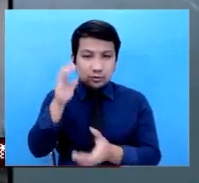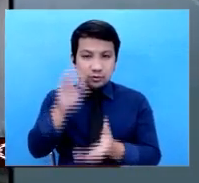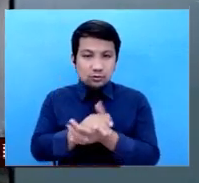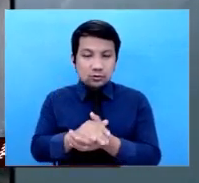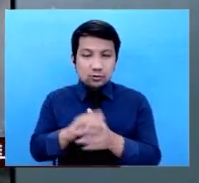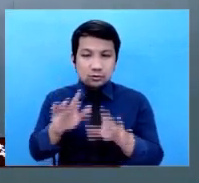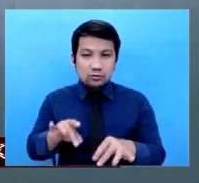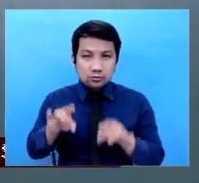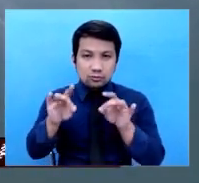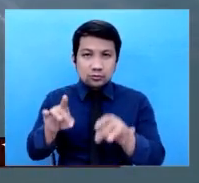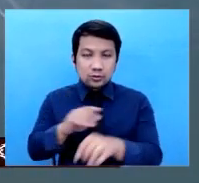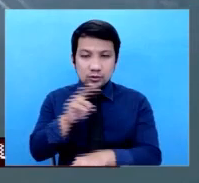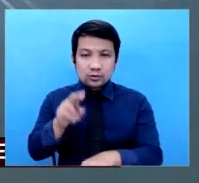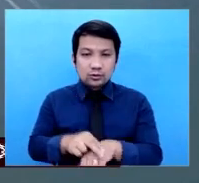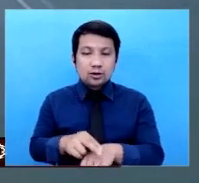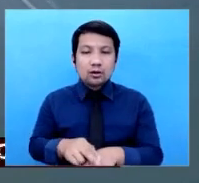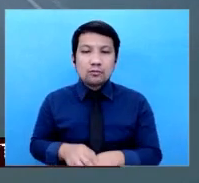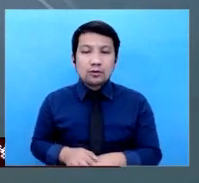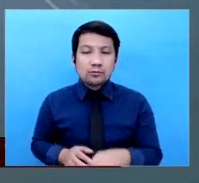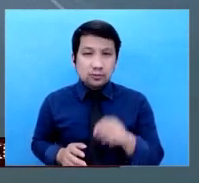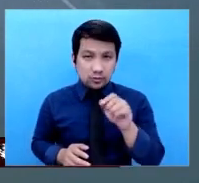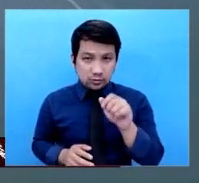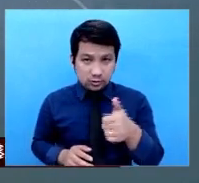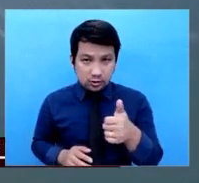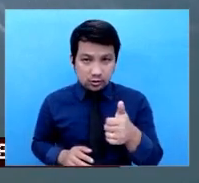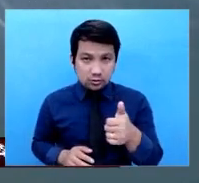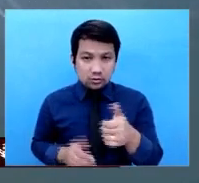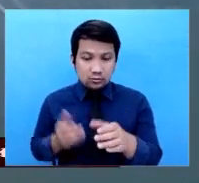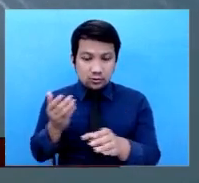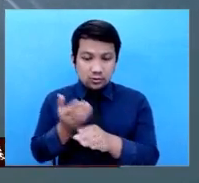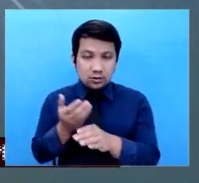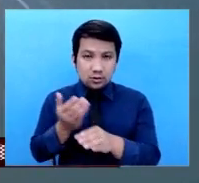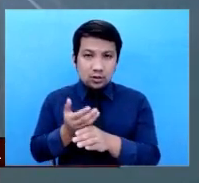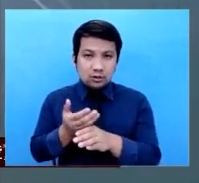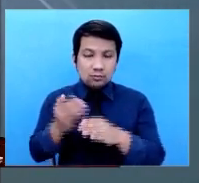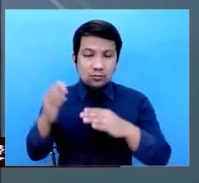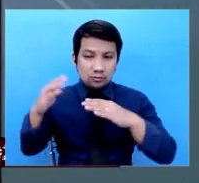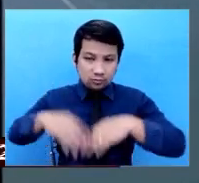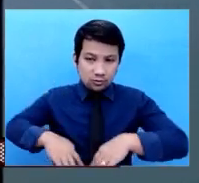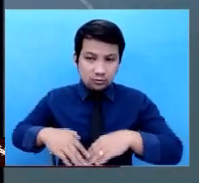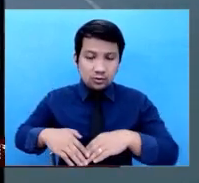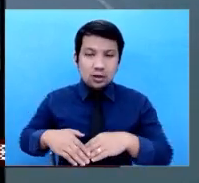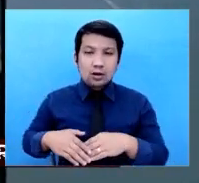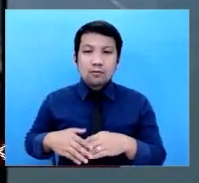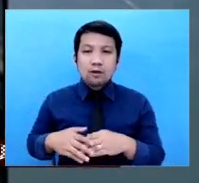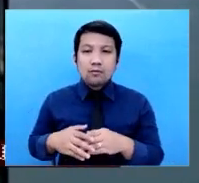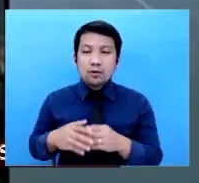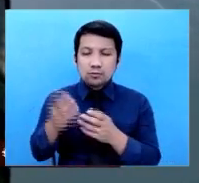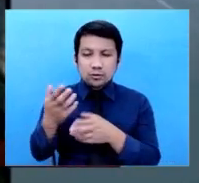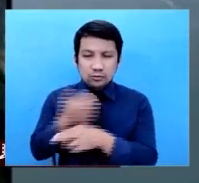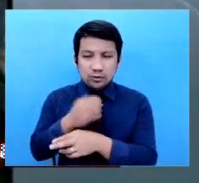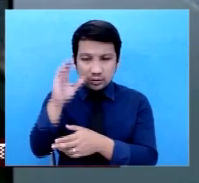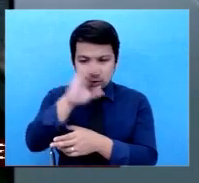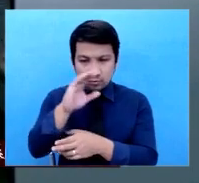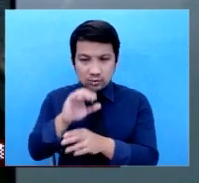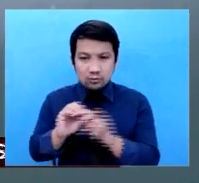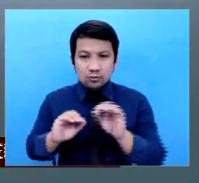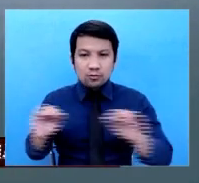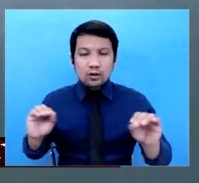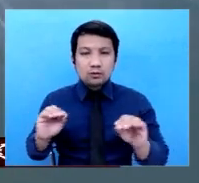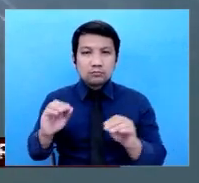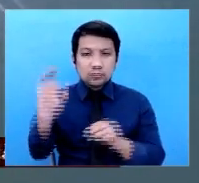Austrian national. Nasa 10 four-wheel vehicles ang bumagsak. Patuloy pa rin ang ginagawang retrieval operation sa mga ito.